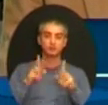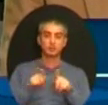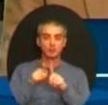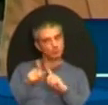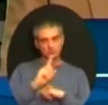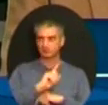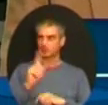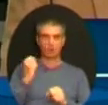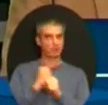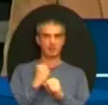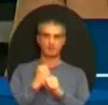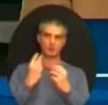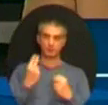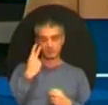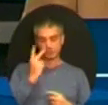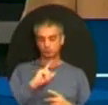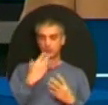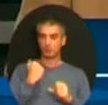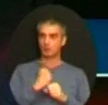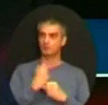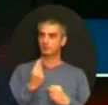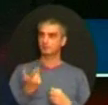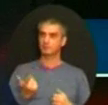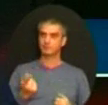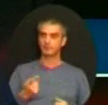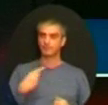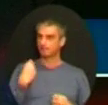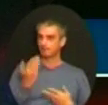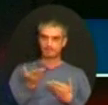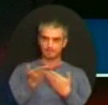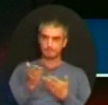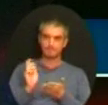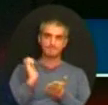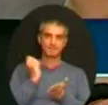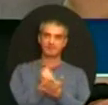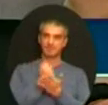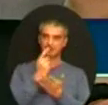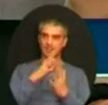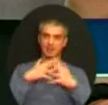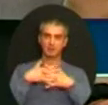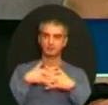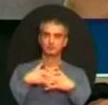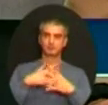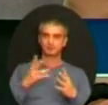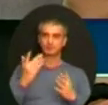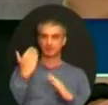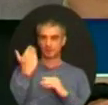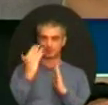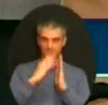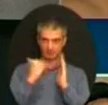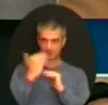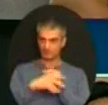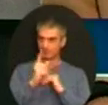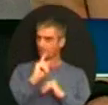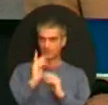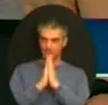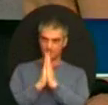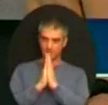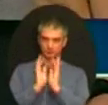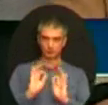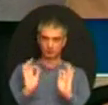הזאת, זה לא יעבוד. לא קידמת לטובת אף אחד ויזה לארצות הברית, משהו? יש לי ויזה, היא תפוג בבוא הזמן, ואז אני יודע למי. לא קידמת בשביל אף